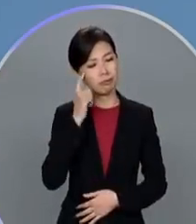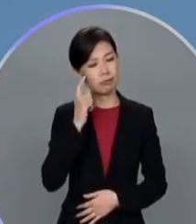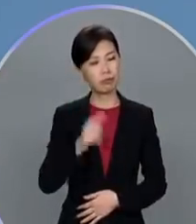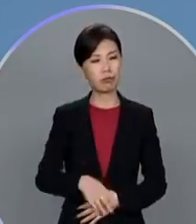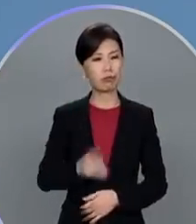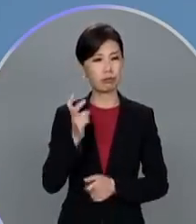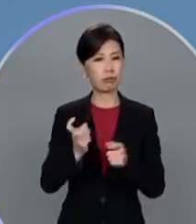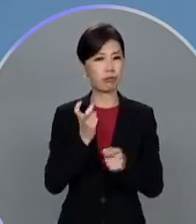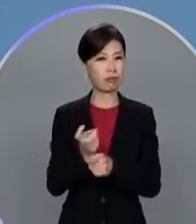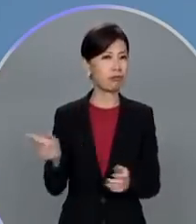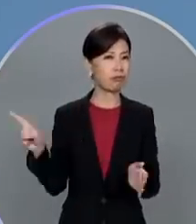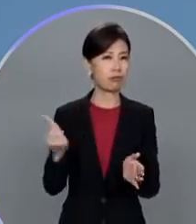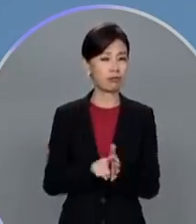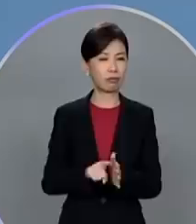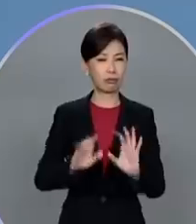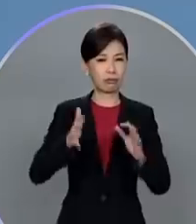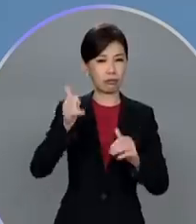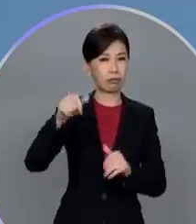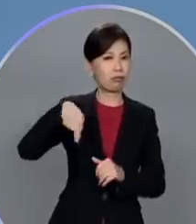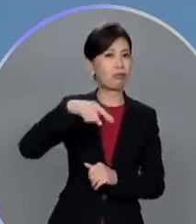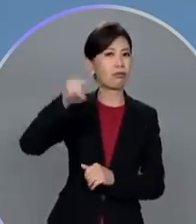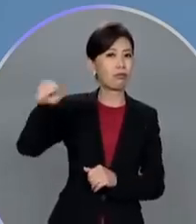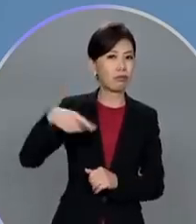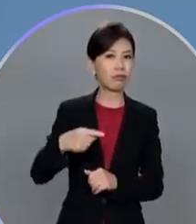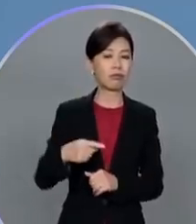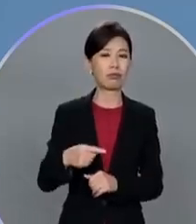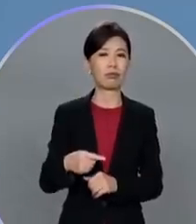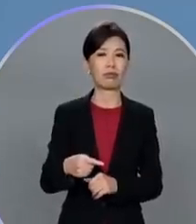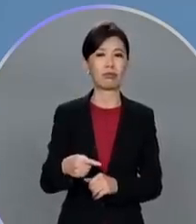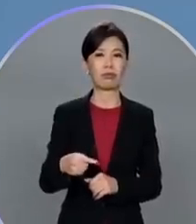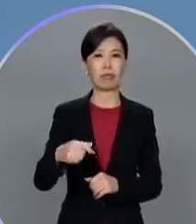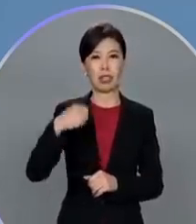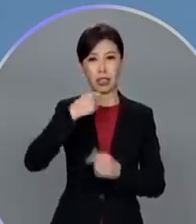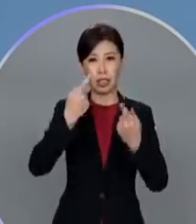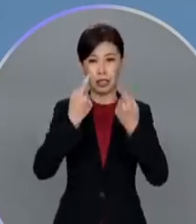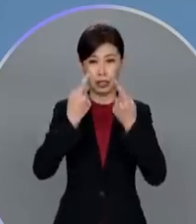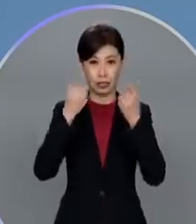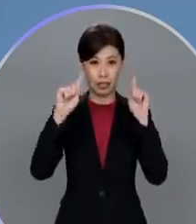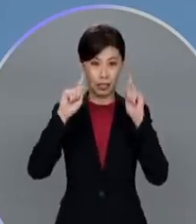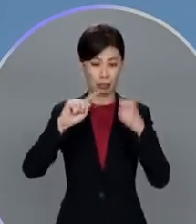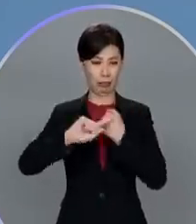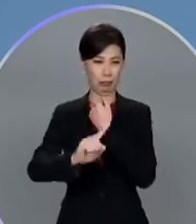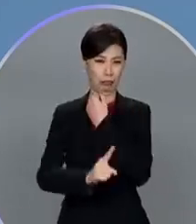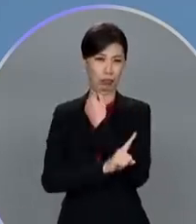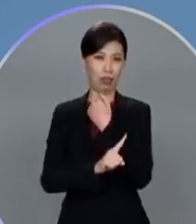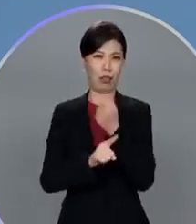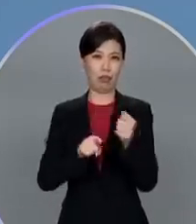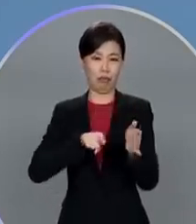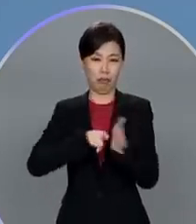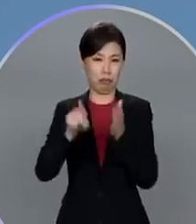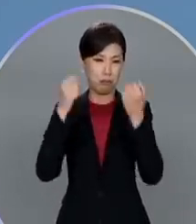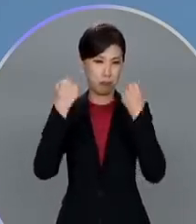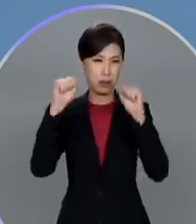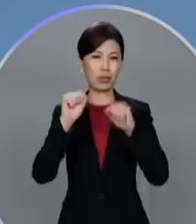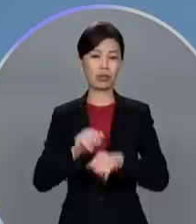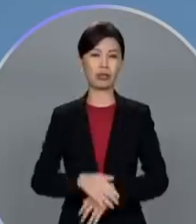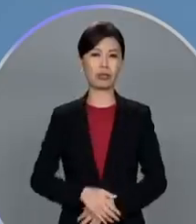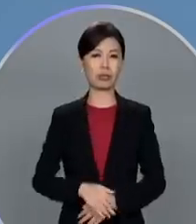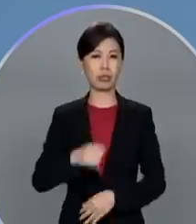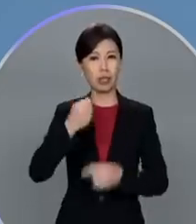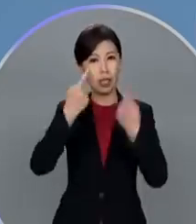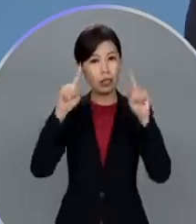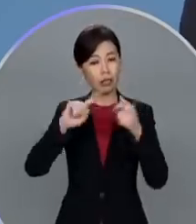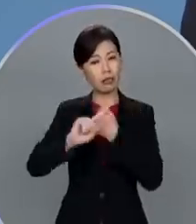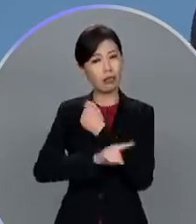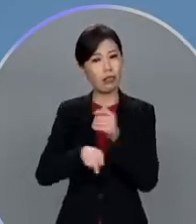20年来所有的总统全部是台大法律系毕业，台大法律系毕业，